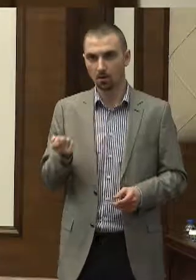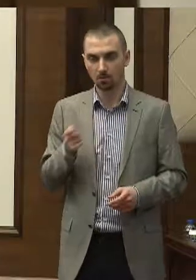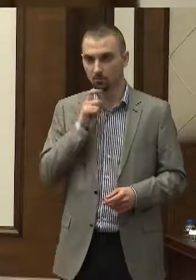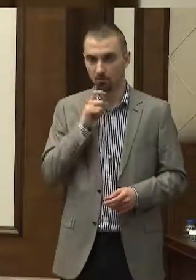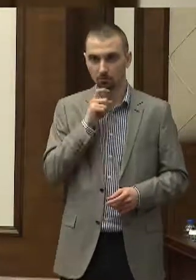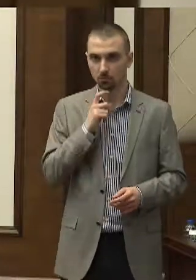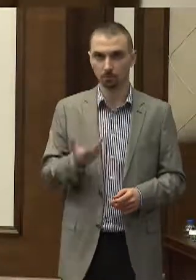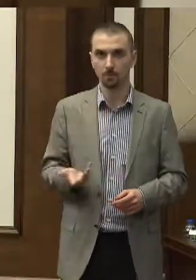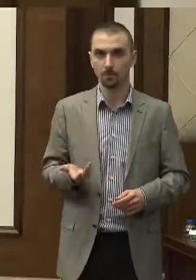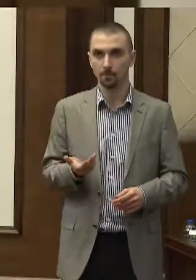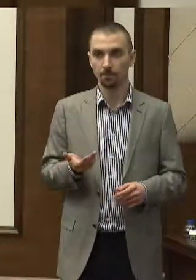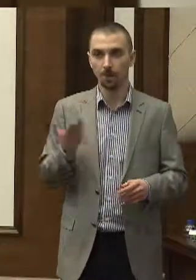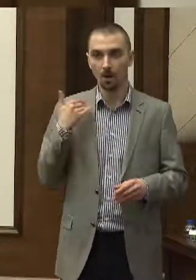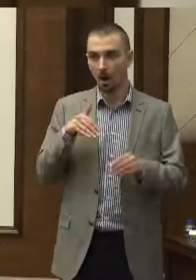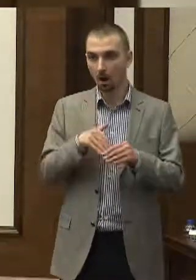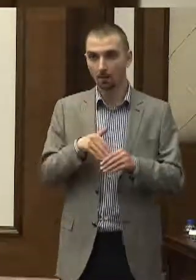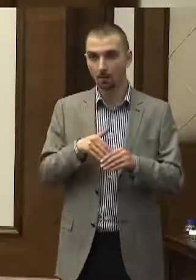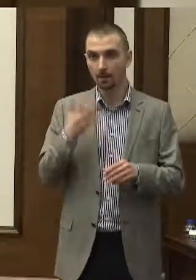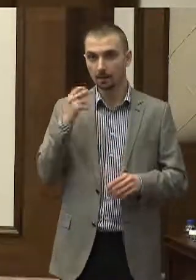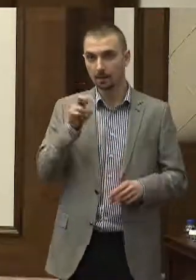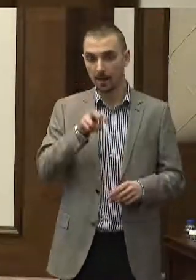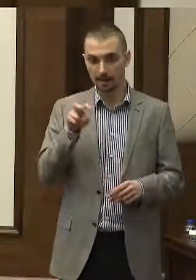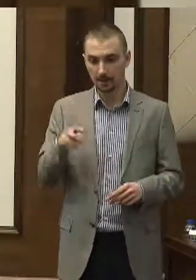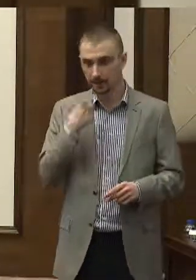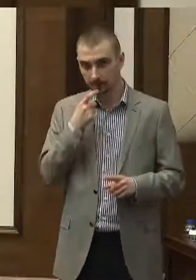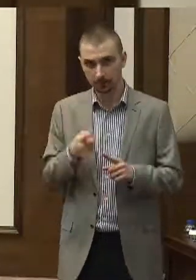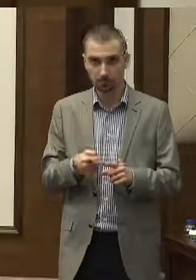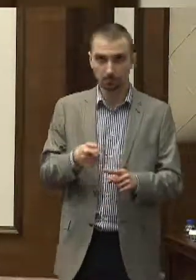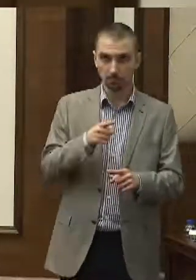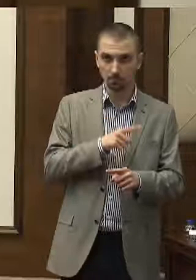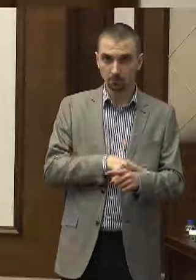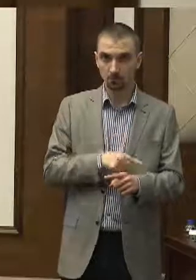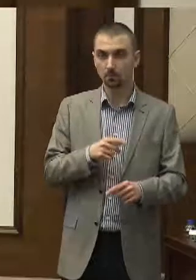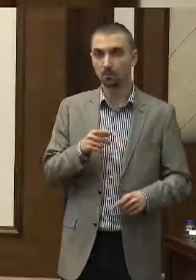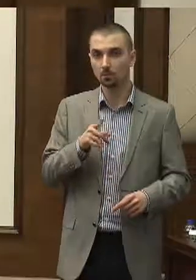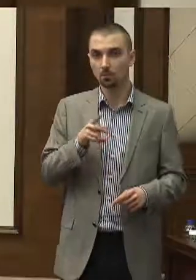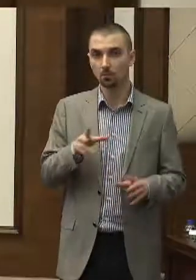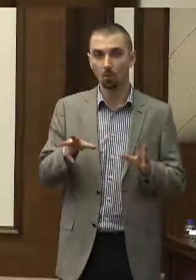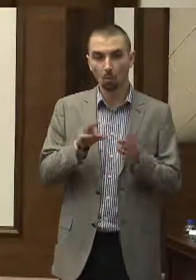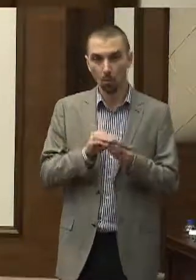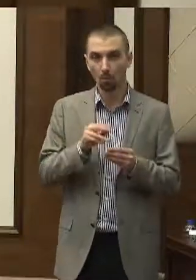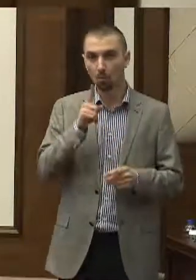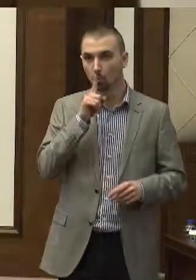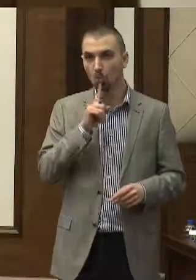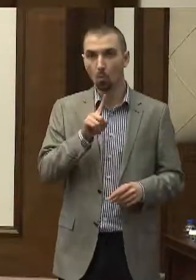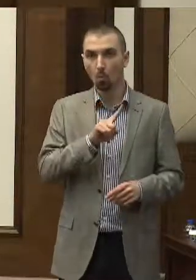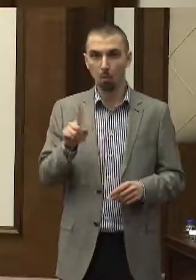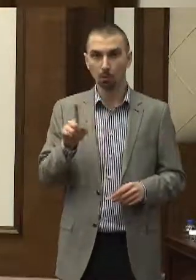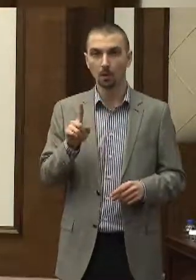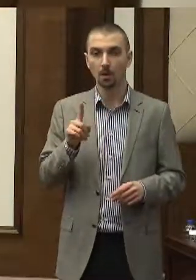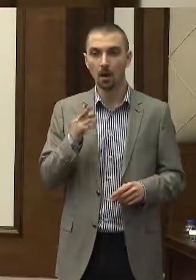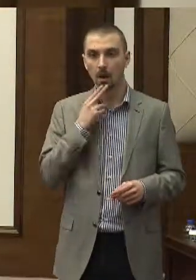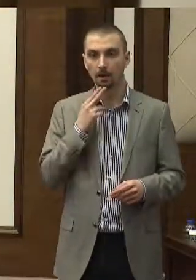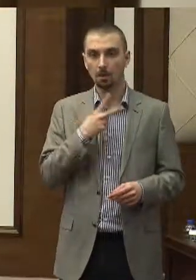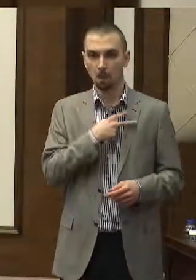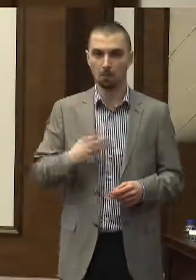sahip olmasının üzerinden geçen 88 yılda toplam 119 kadın belediye başkanı